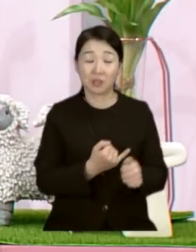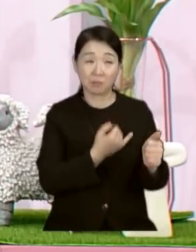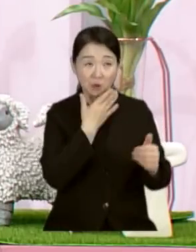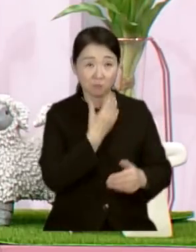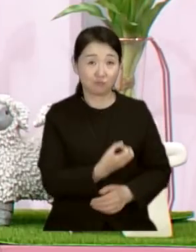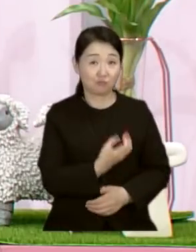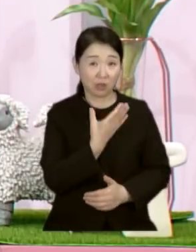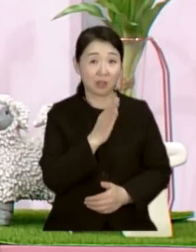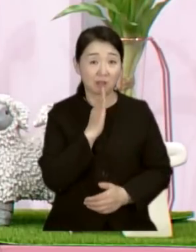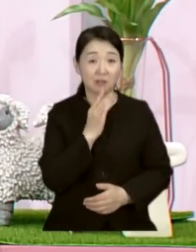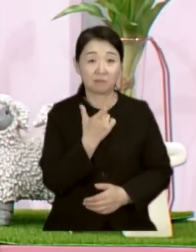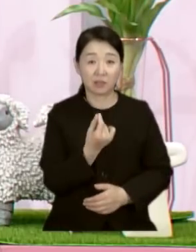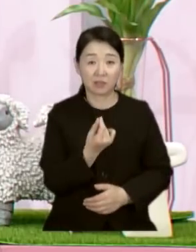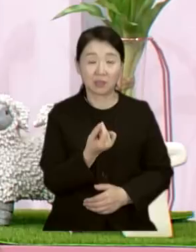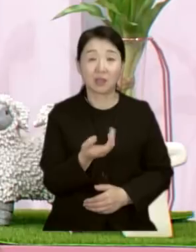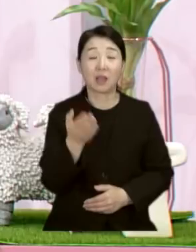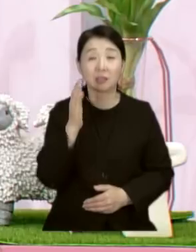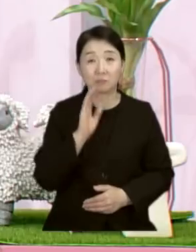배우자랑 불행해도